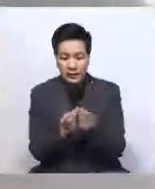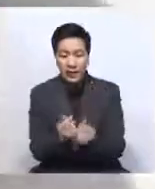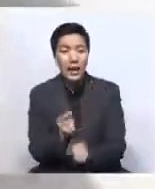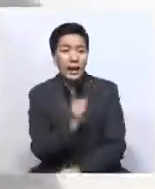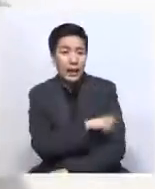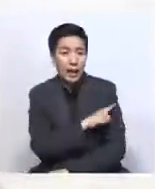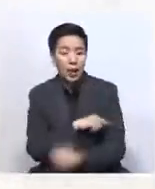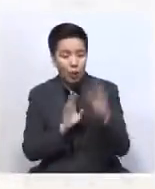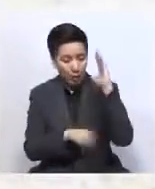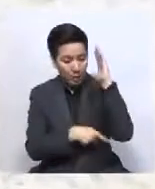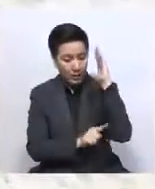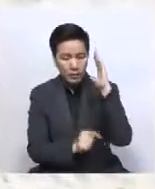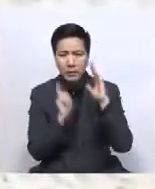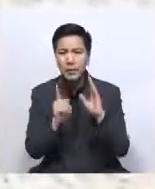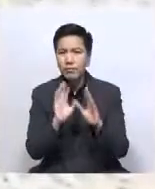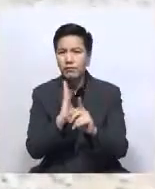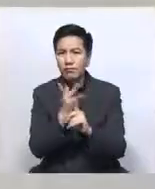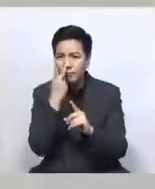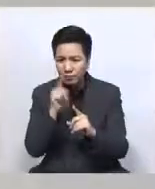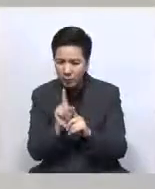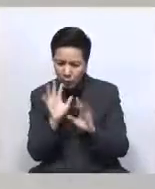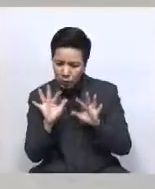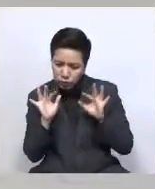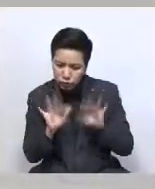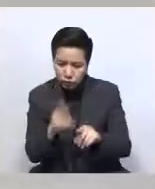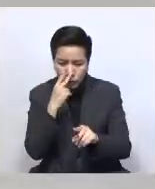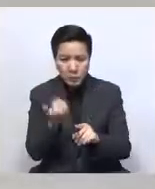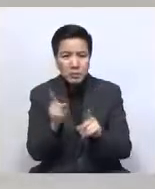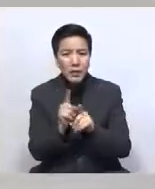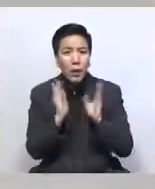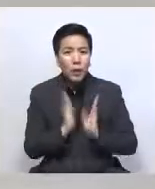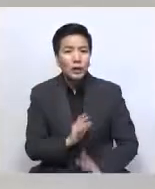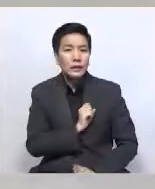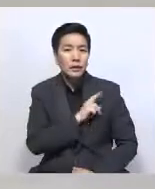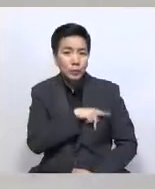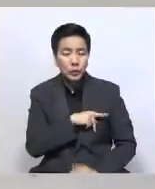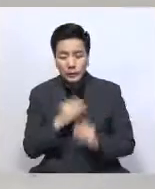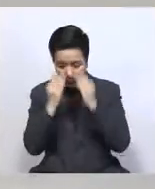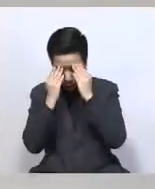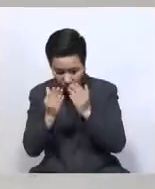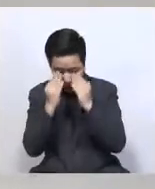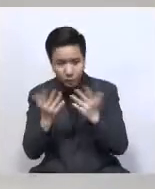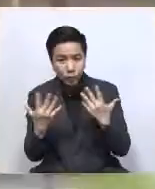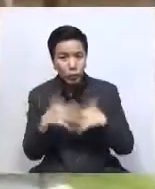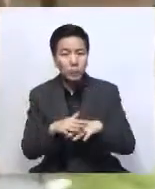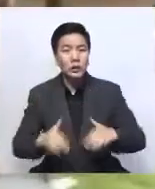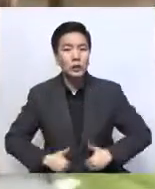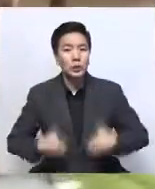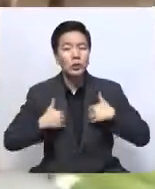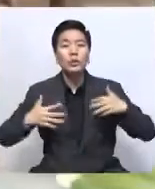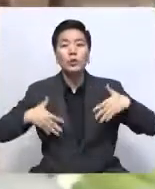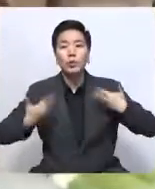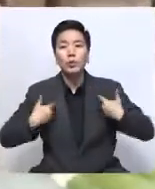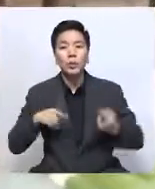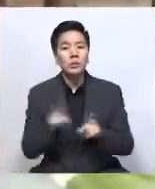เป็นชุมชนแบบอย่างที่มีเสน่ห์ด้วยการอยู่ร่วมกันของชาวไทยพุทธและชาวไทยมุสลิมที่สามารถใช้ชีวิตอย่างมีความสุขท่ามกลางส